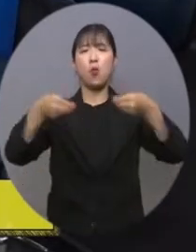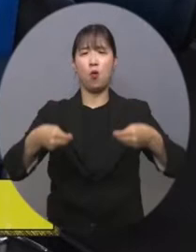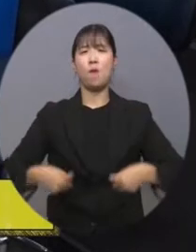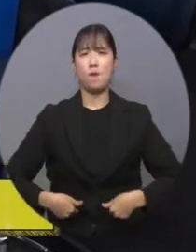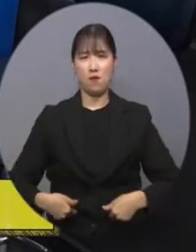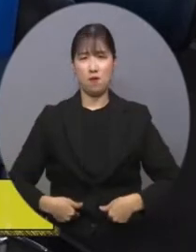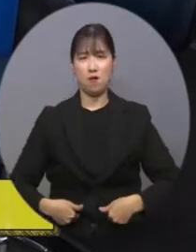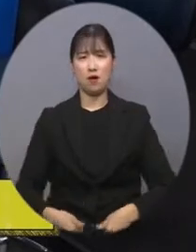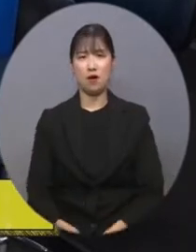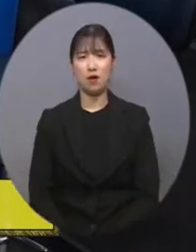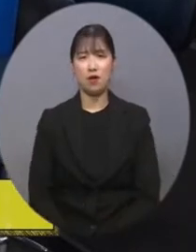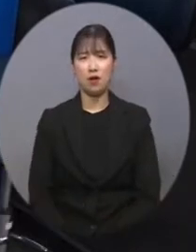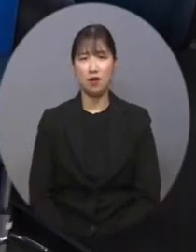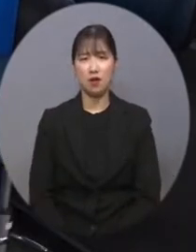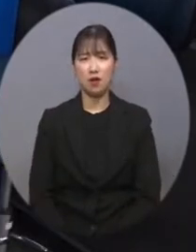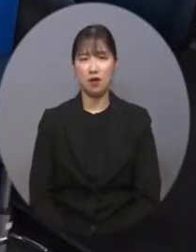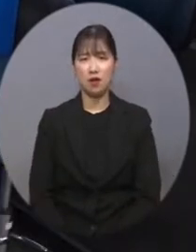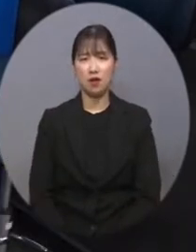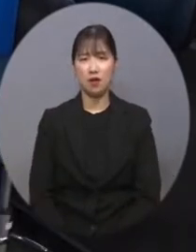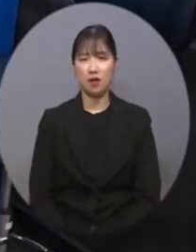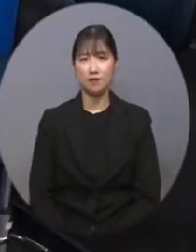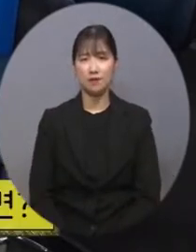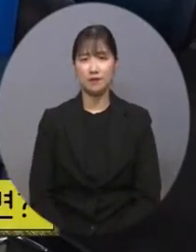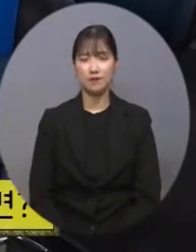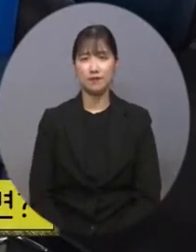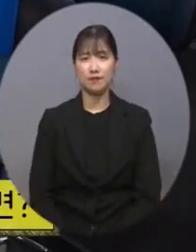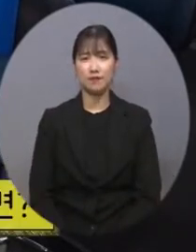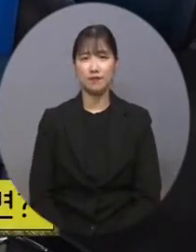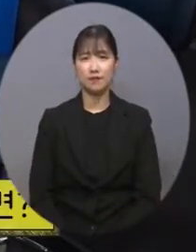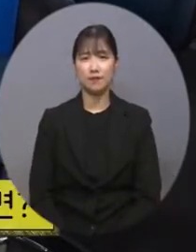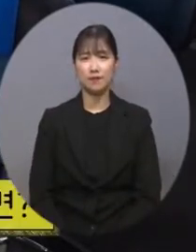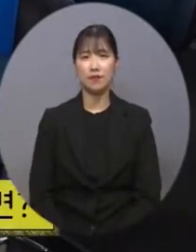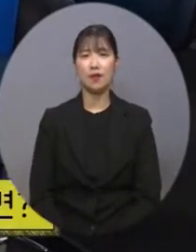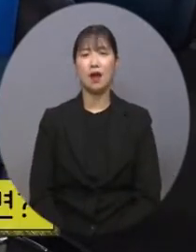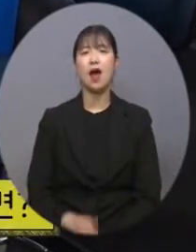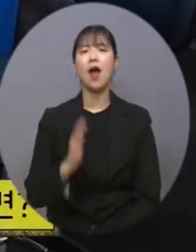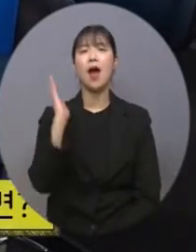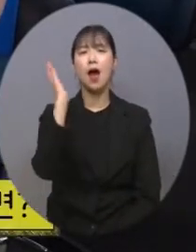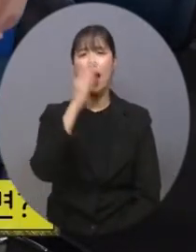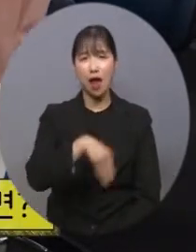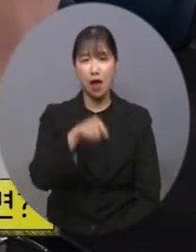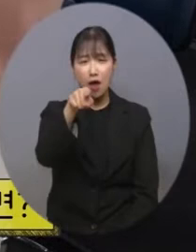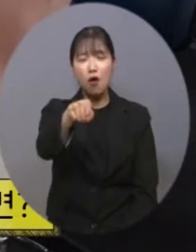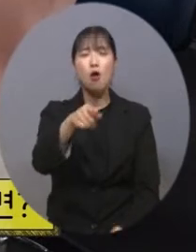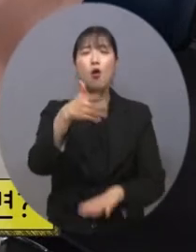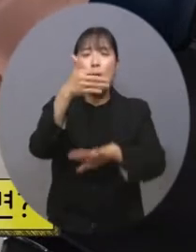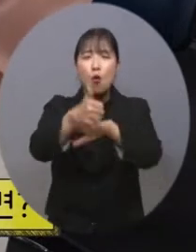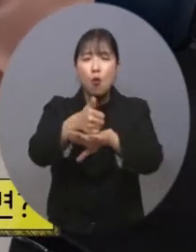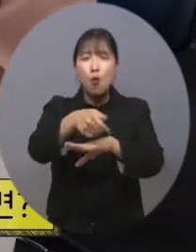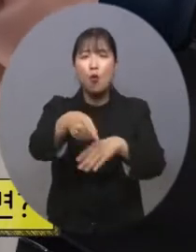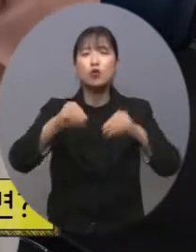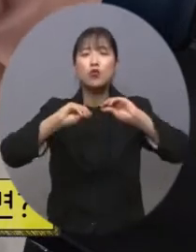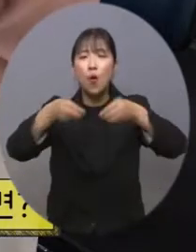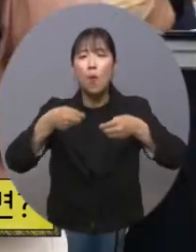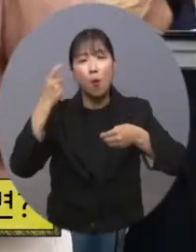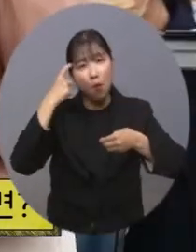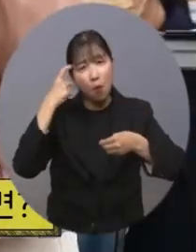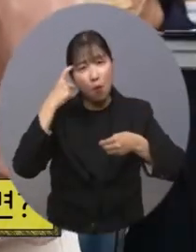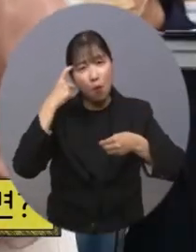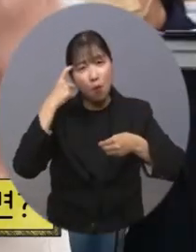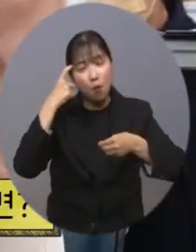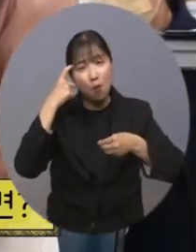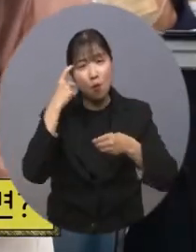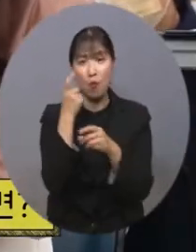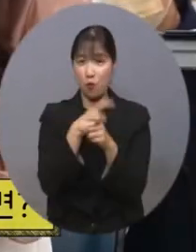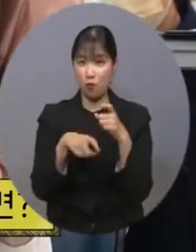돼요? 어디를 접을까요? 아, 이걸 접는 이유가 있나요?